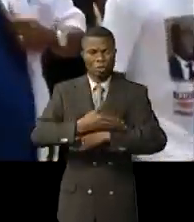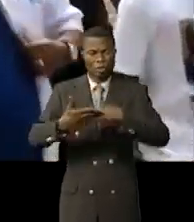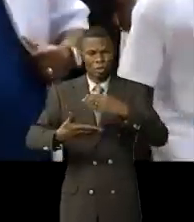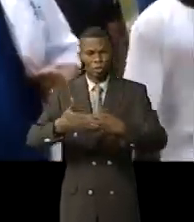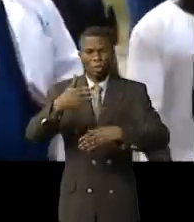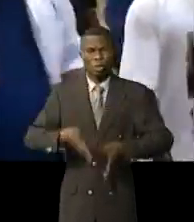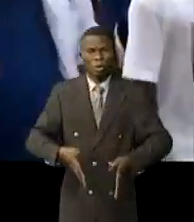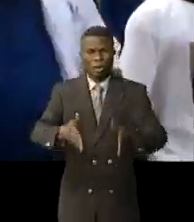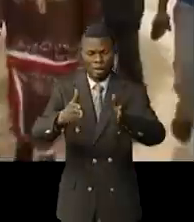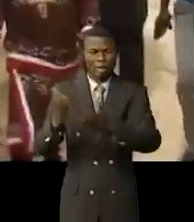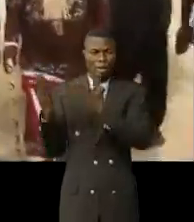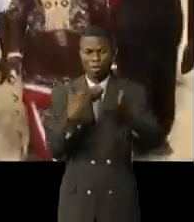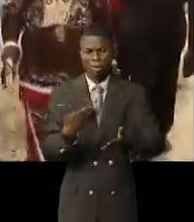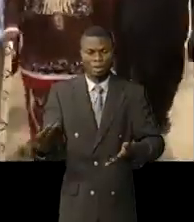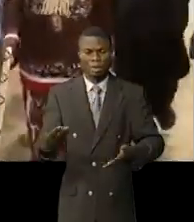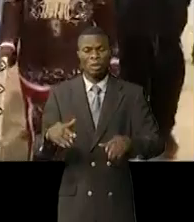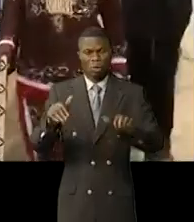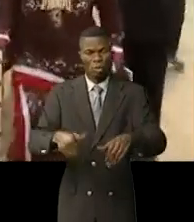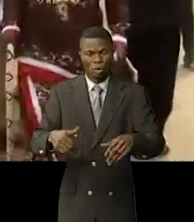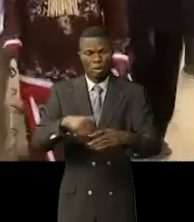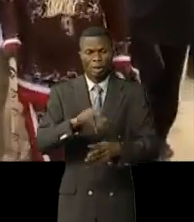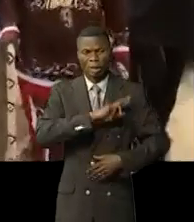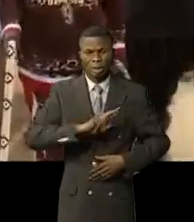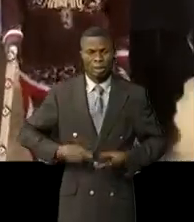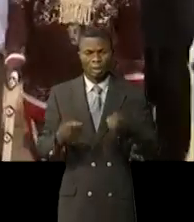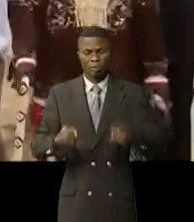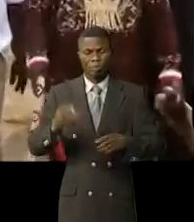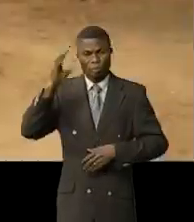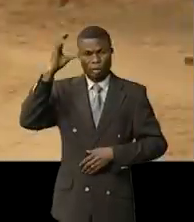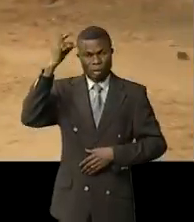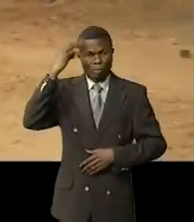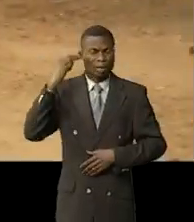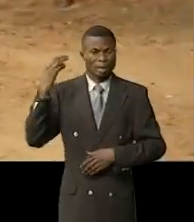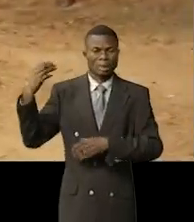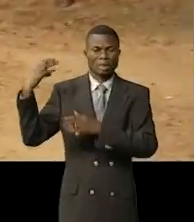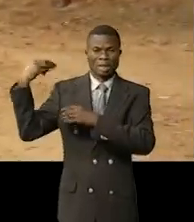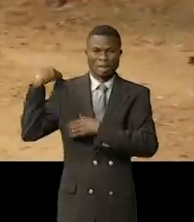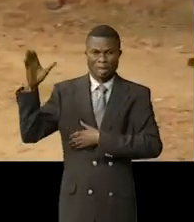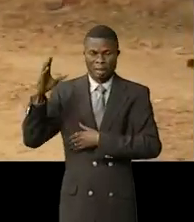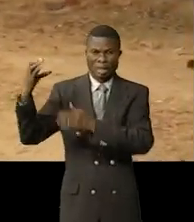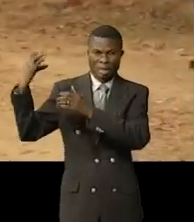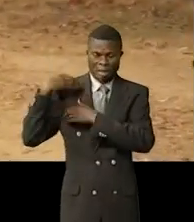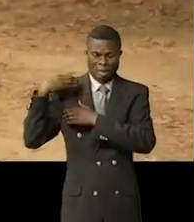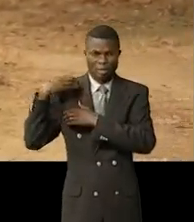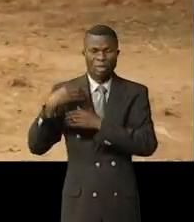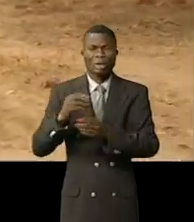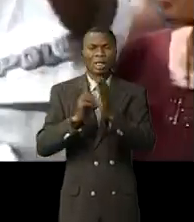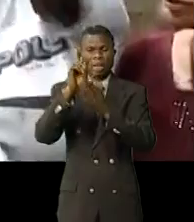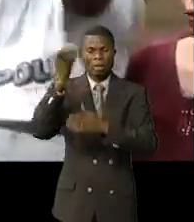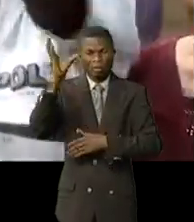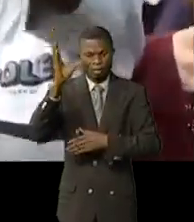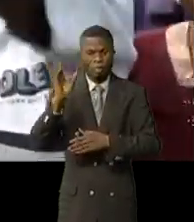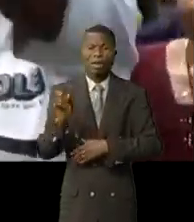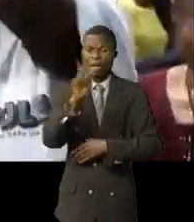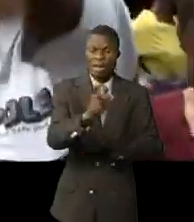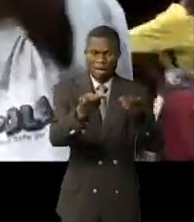routes de desserte agricole en République démocratique du Congo. Le ministre d'État en charge du développement rural est descendu sur terrain pour donner un coup